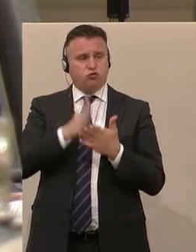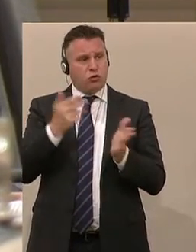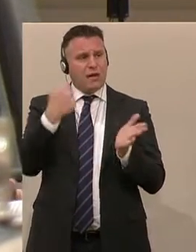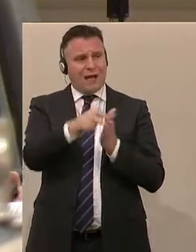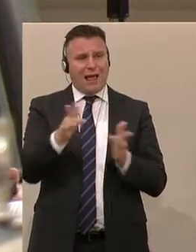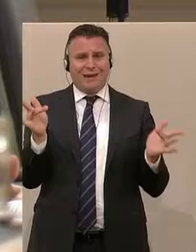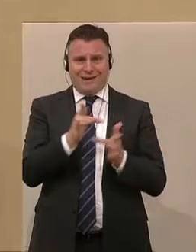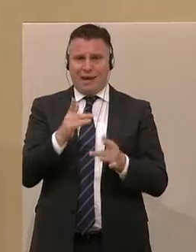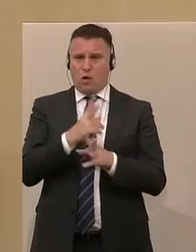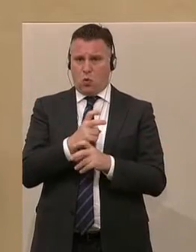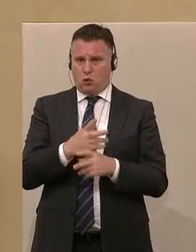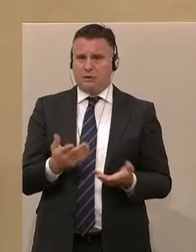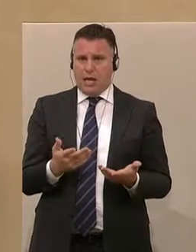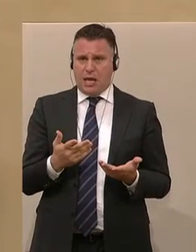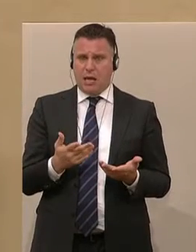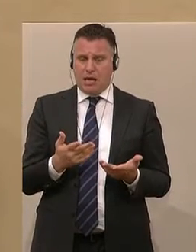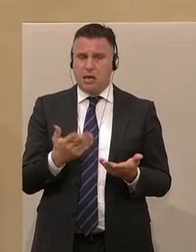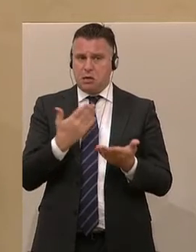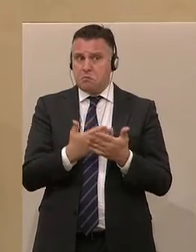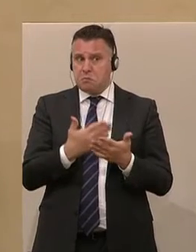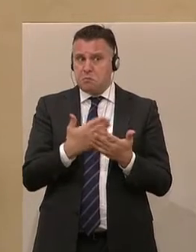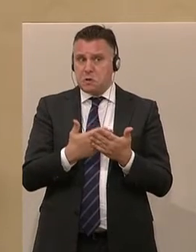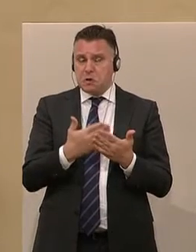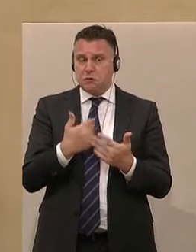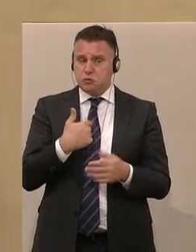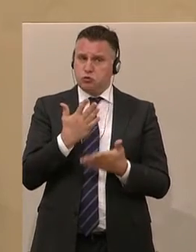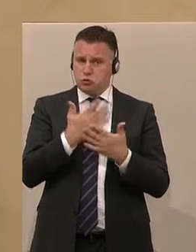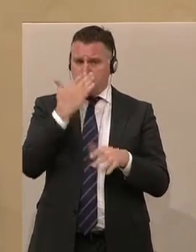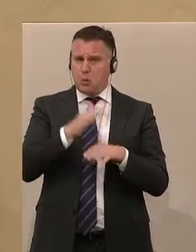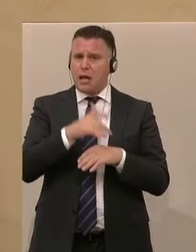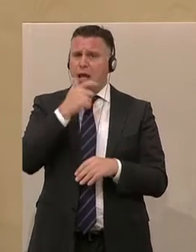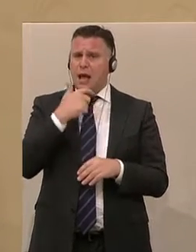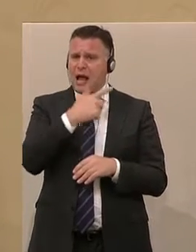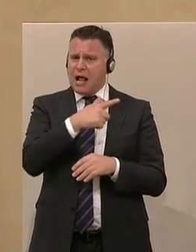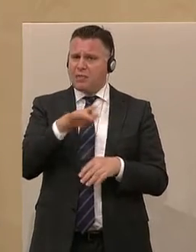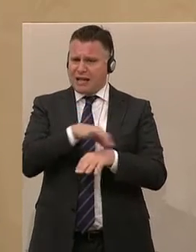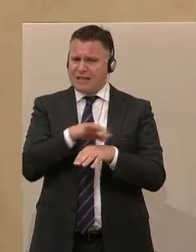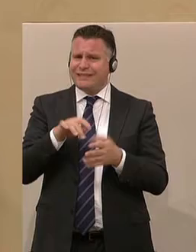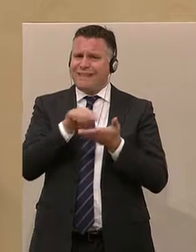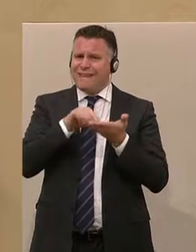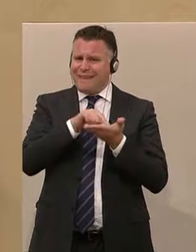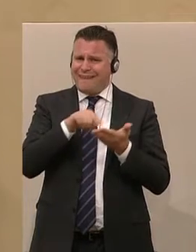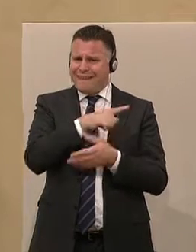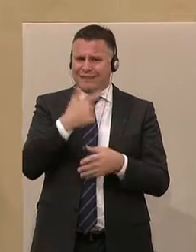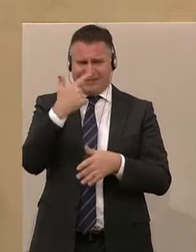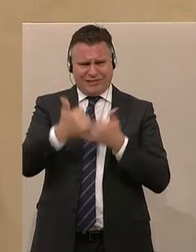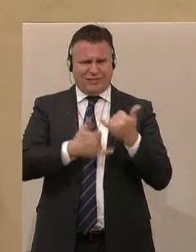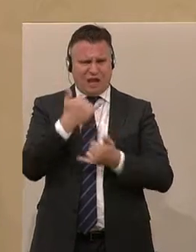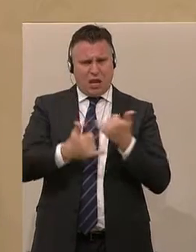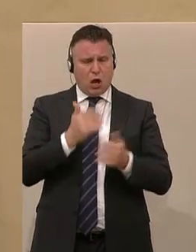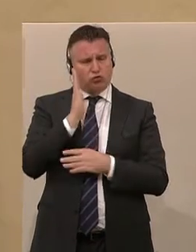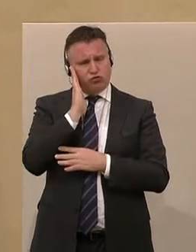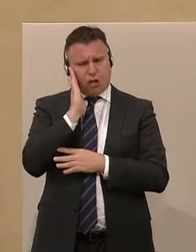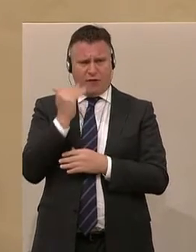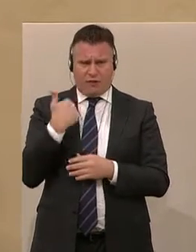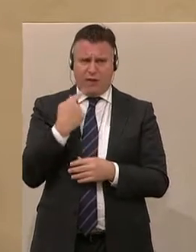die Republik Österreich. Also mein Eindruck ist, sehr geehrte Damen und Herren, dass der Herr Altkanzler Kern offenbar ganze 2 Jahre im